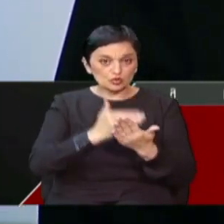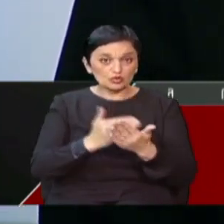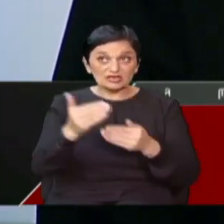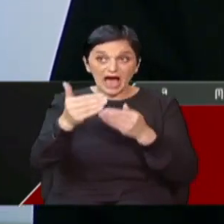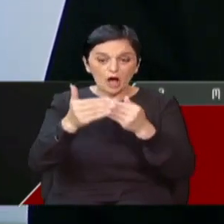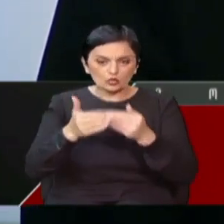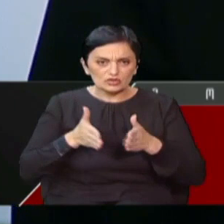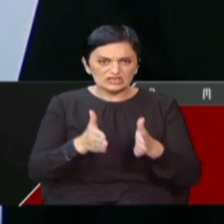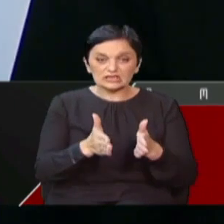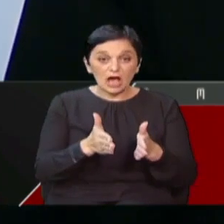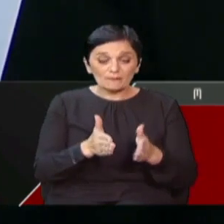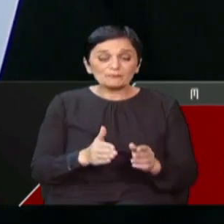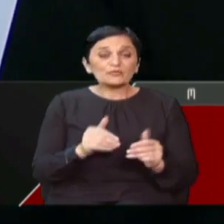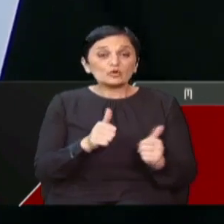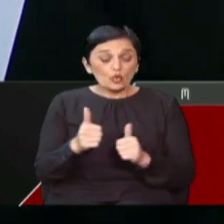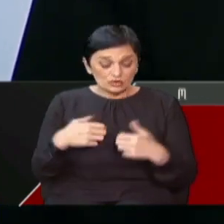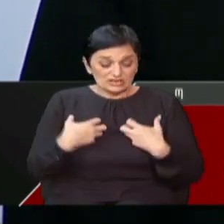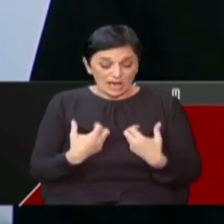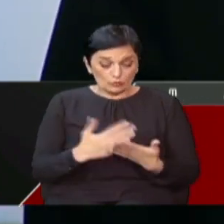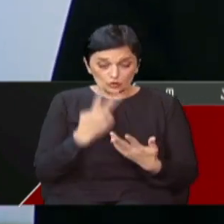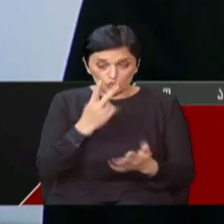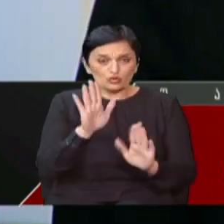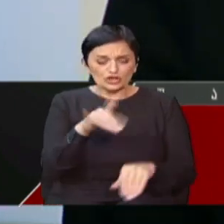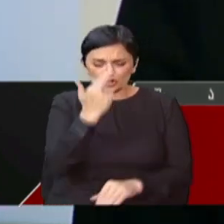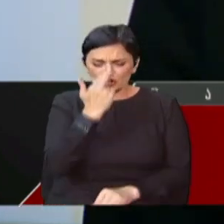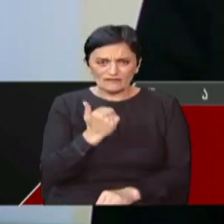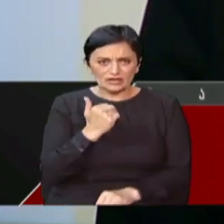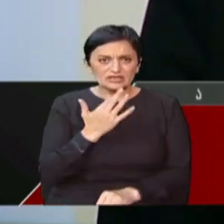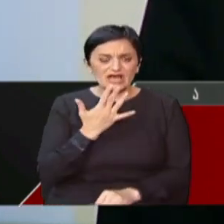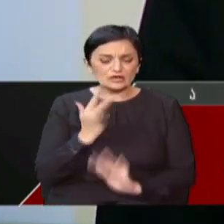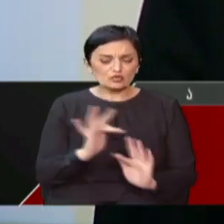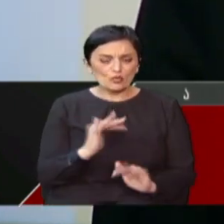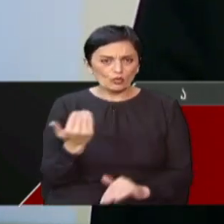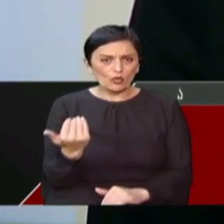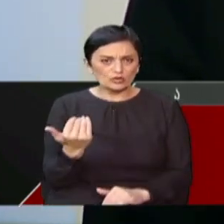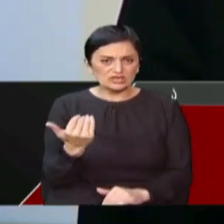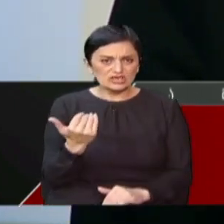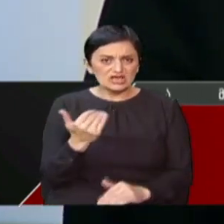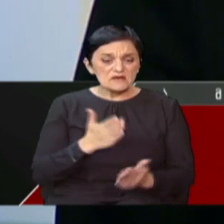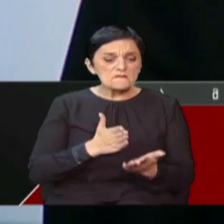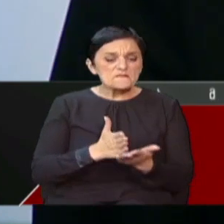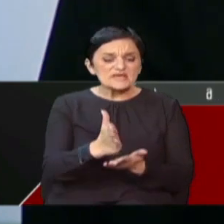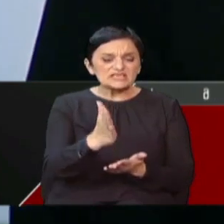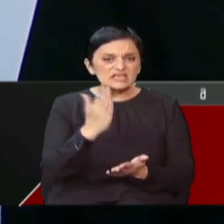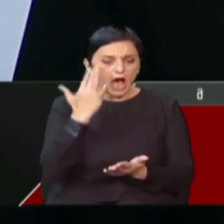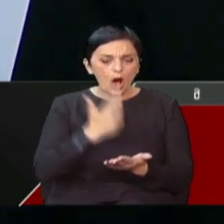გზაზე. რაოდენ სამწუხაროა, თუმცა შევეჩვიეთ იმას, რომ ნაციონალური მოძრაობისთვის მიზნები